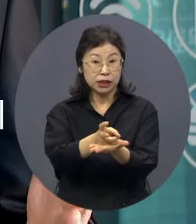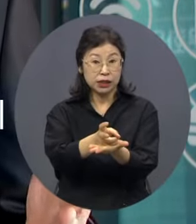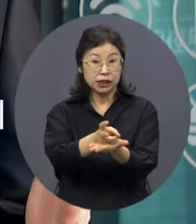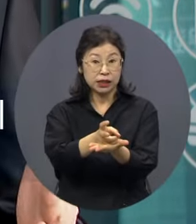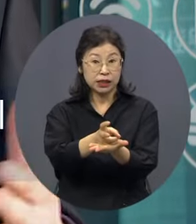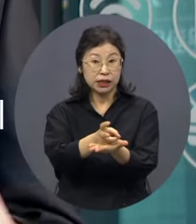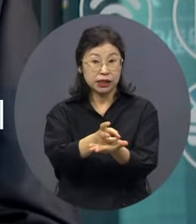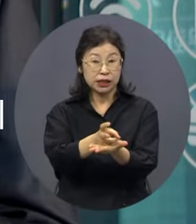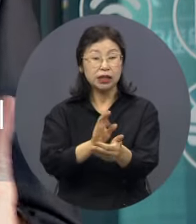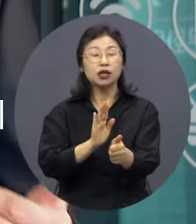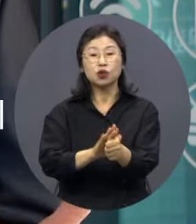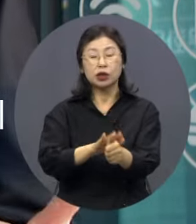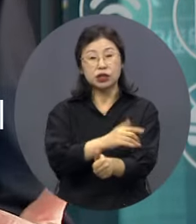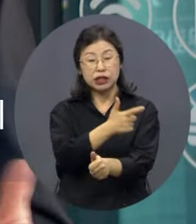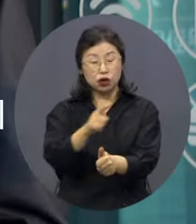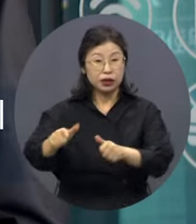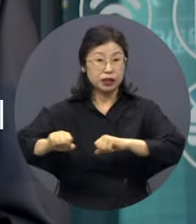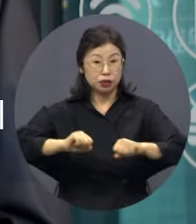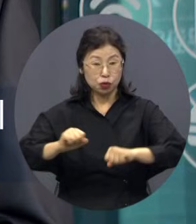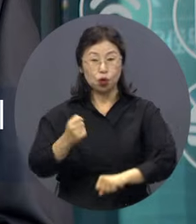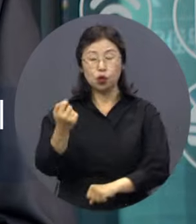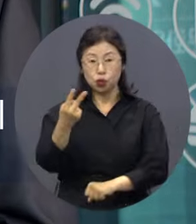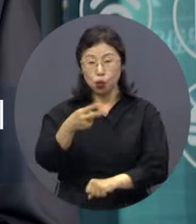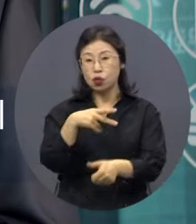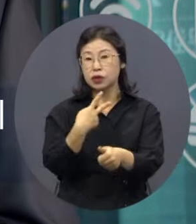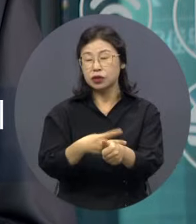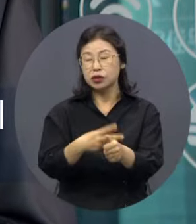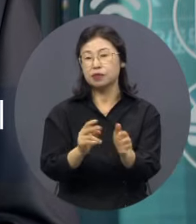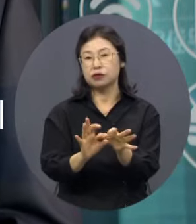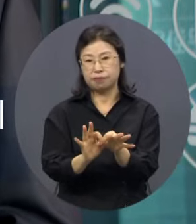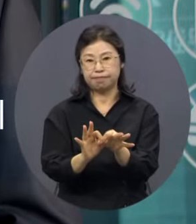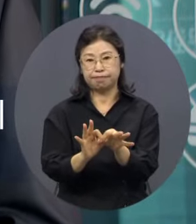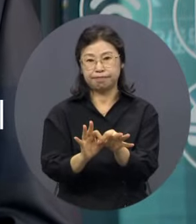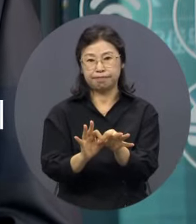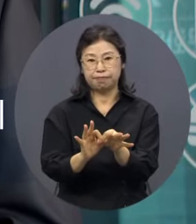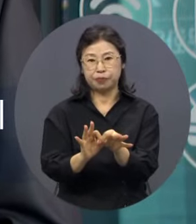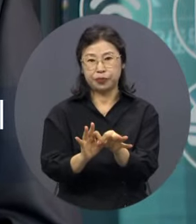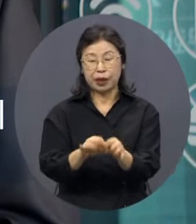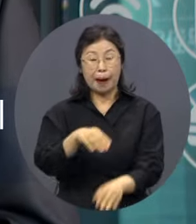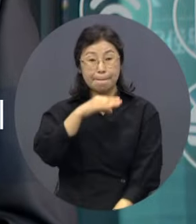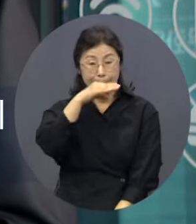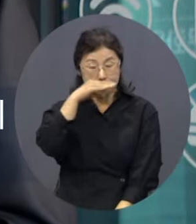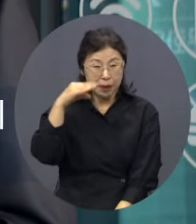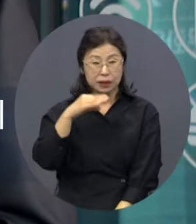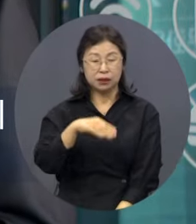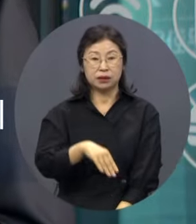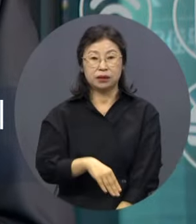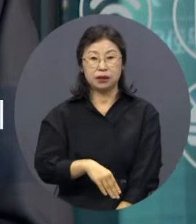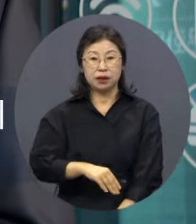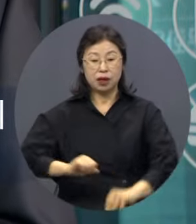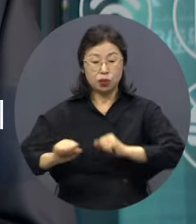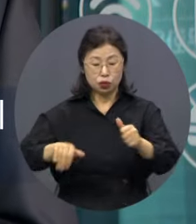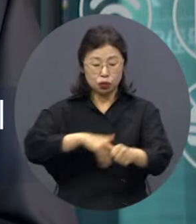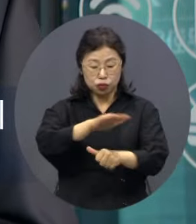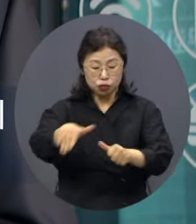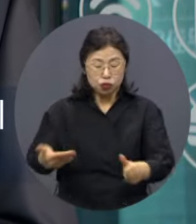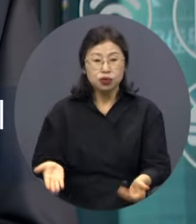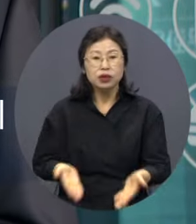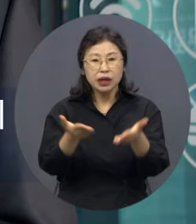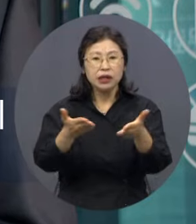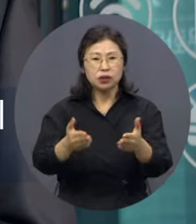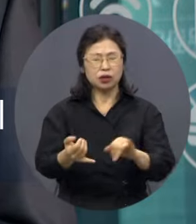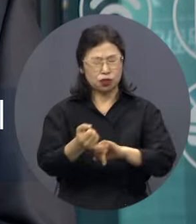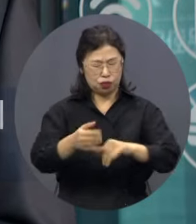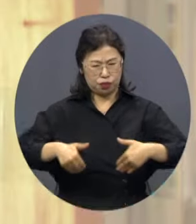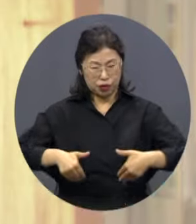그 서포트할 여러 가지 조치들 그리고 선생님들에 대해서 합당한 처우를 해주는 처우 개선 노력이 반드시 필요할 것이라고